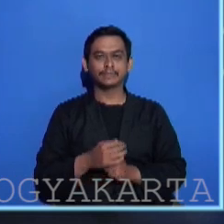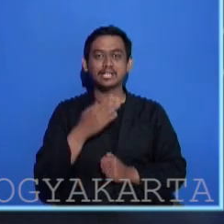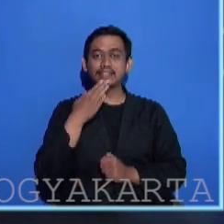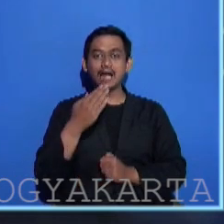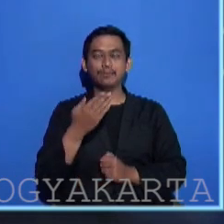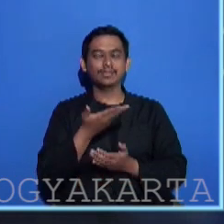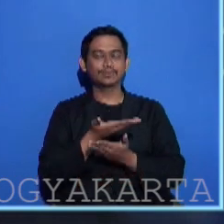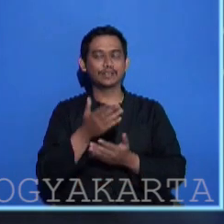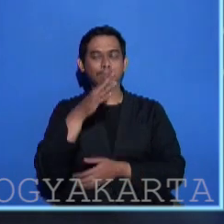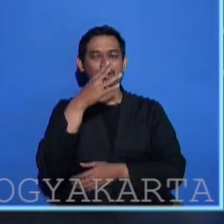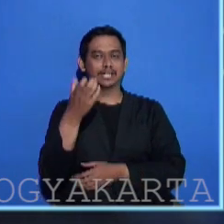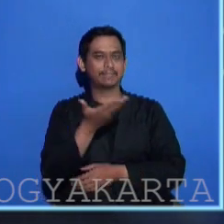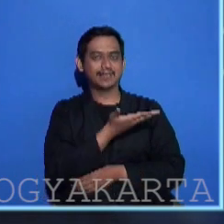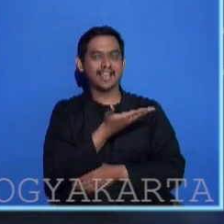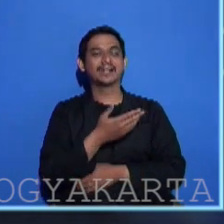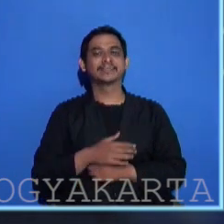silahkan laporan anda